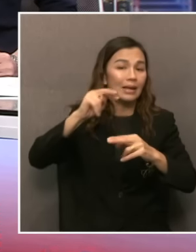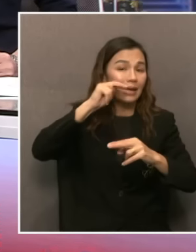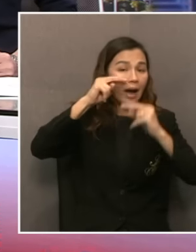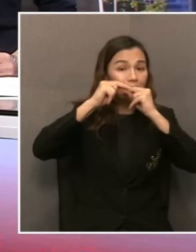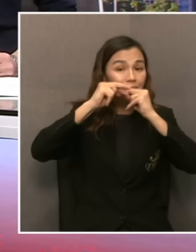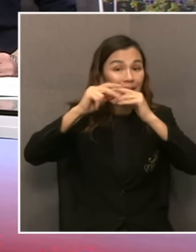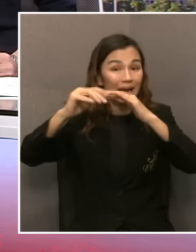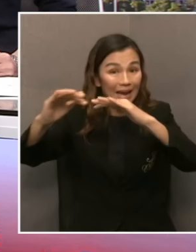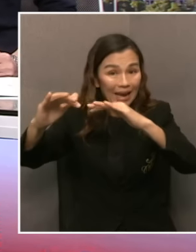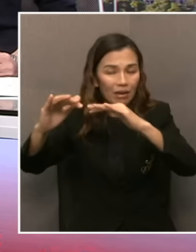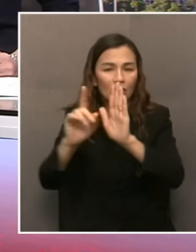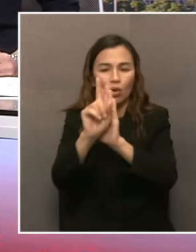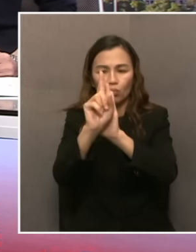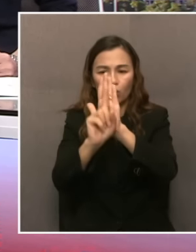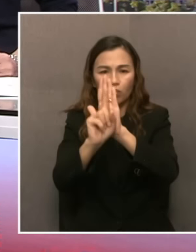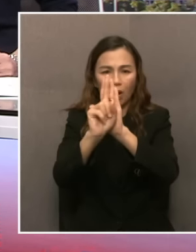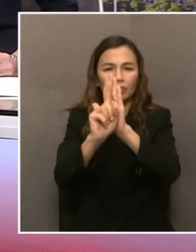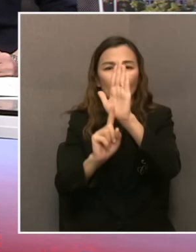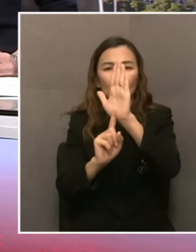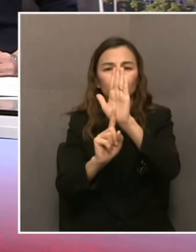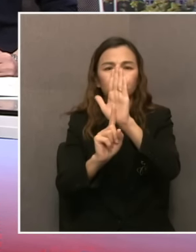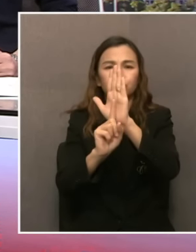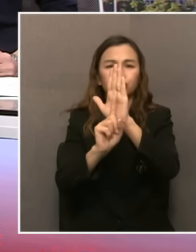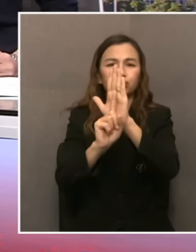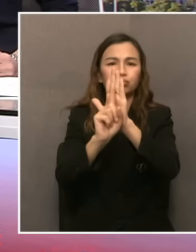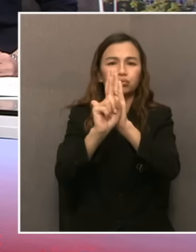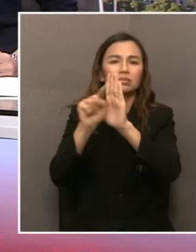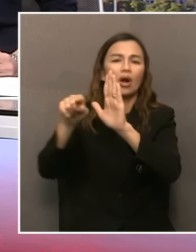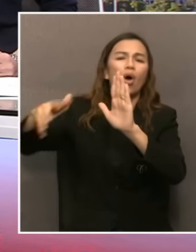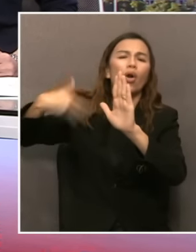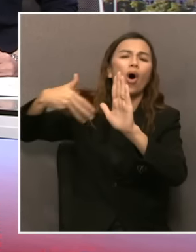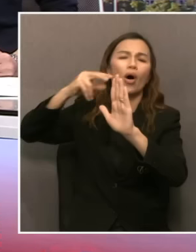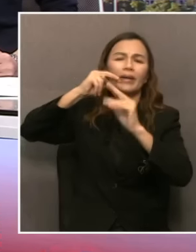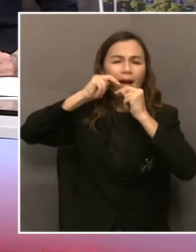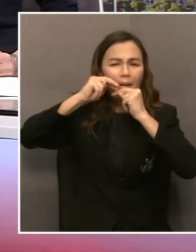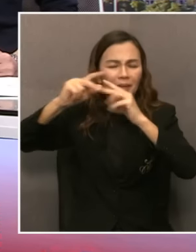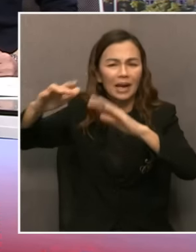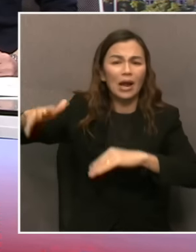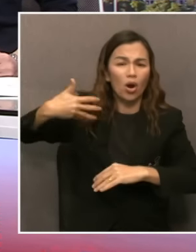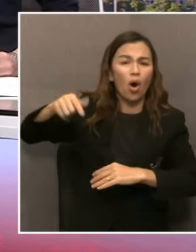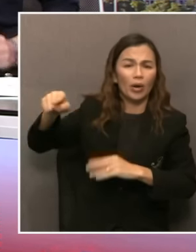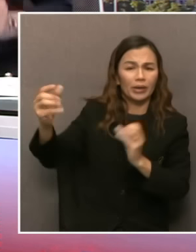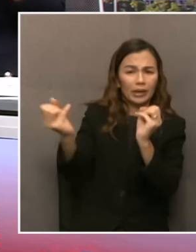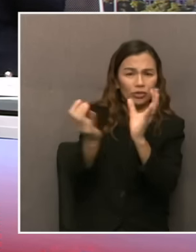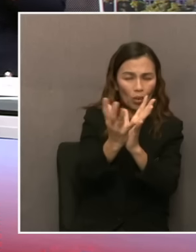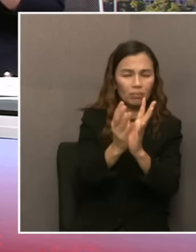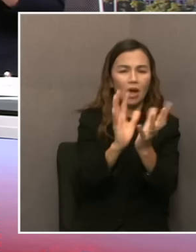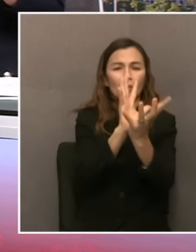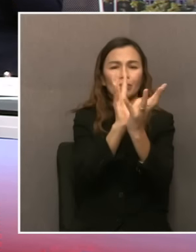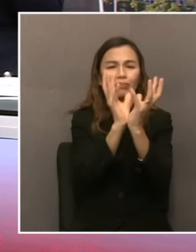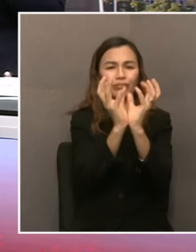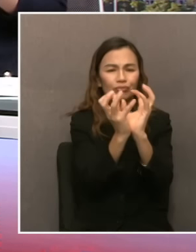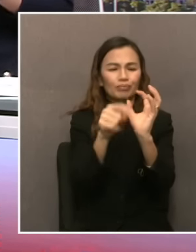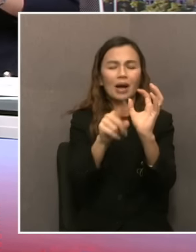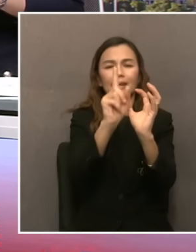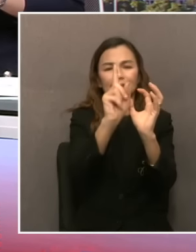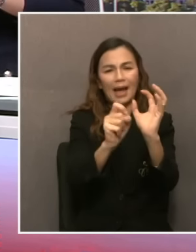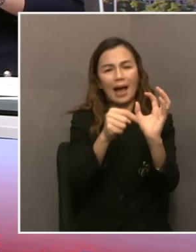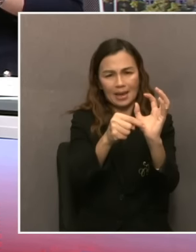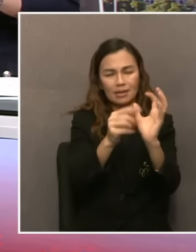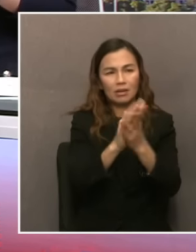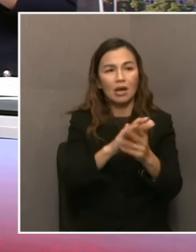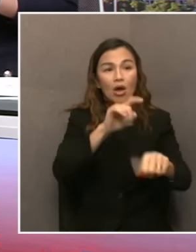ที่ปรับเพิ่มสูงขึ้นน้ำร้อนขึ้นนั่นเองนะคะก็ส่งผลกระทบค่ะต่อเรื่องของปะการังฟอกขาวไม่ว่าจะเป็นระยะเวลาการฟ